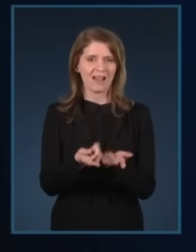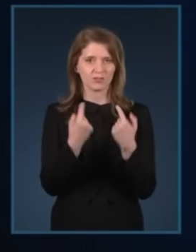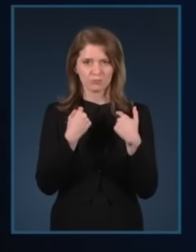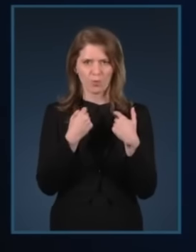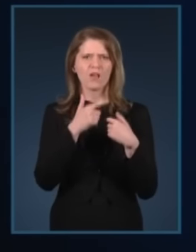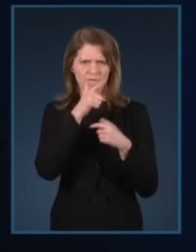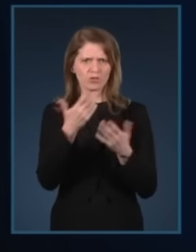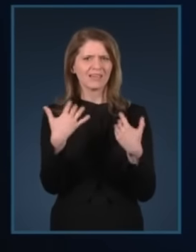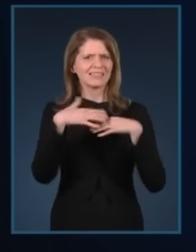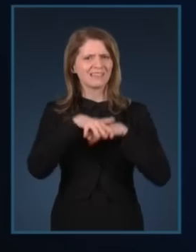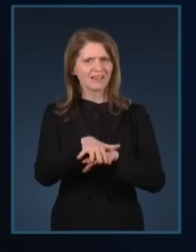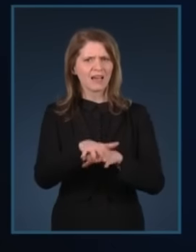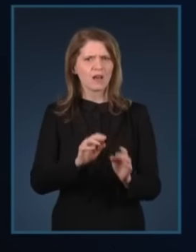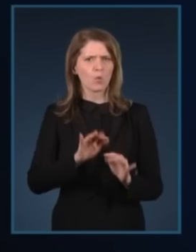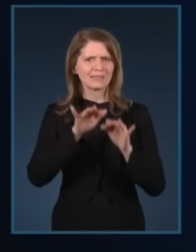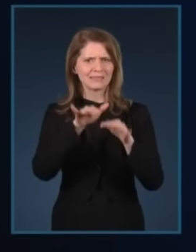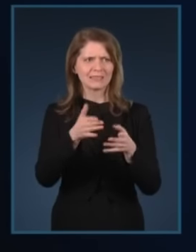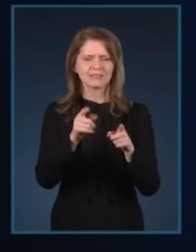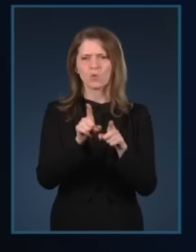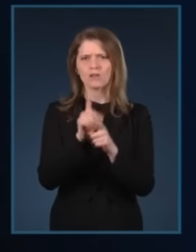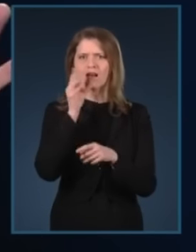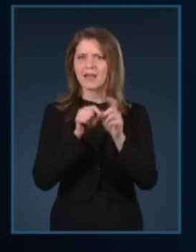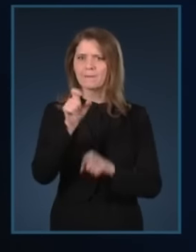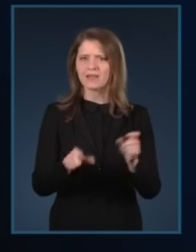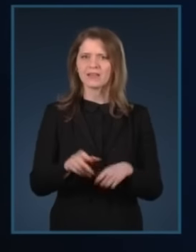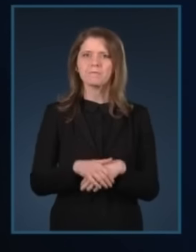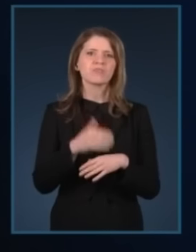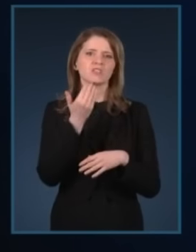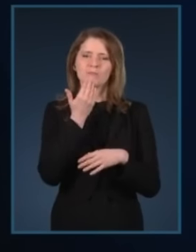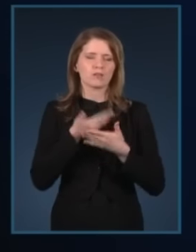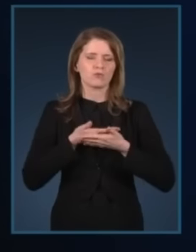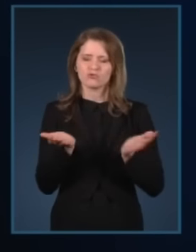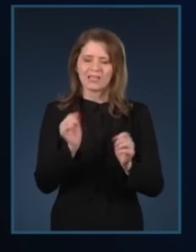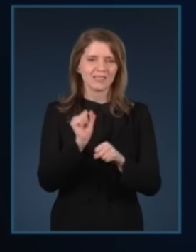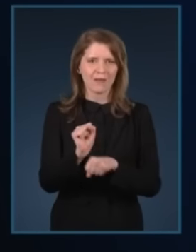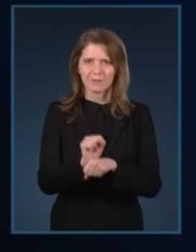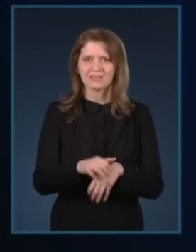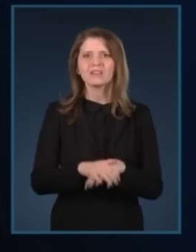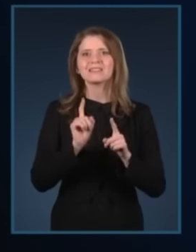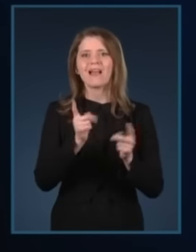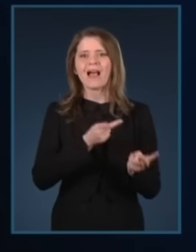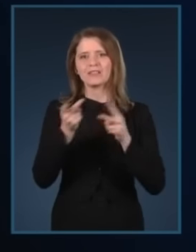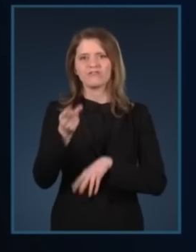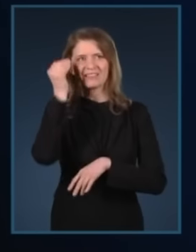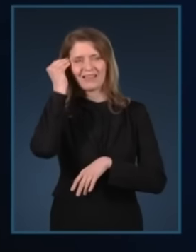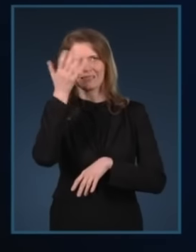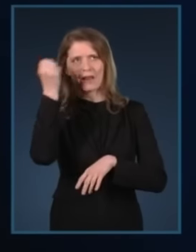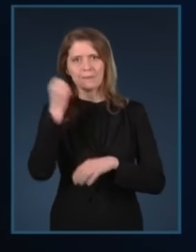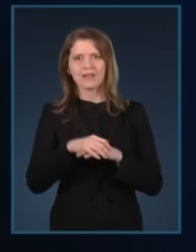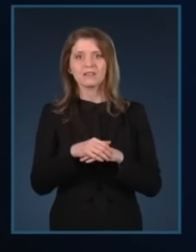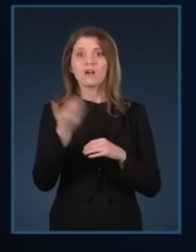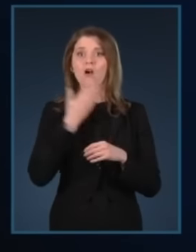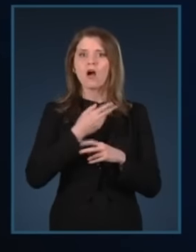fognak-e integrálódni azok az emberek, és nem akarok senkit megbántani, de átvitt értelemben, ha a